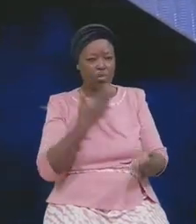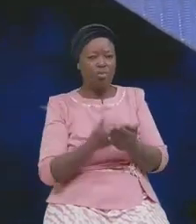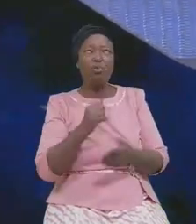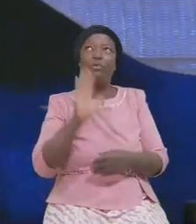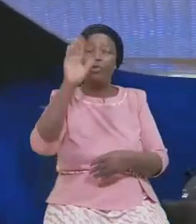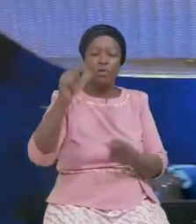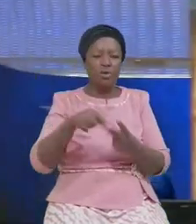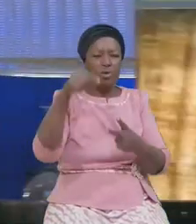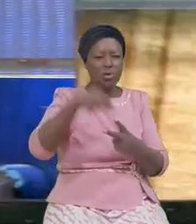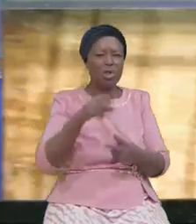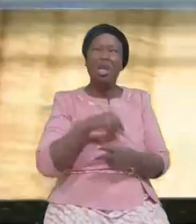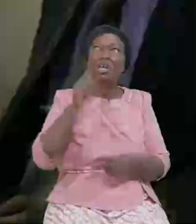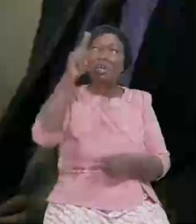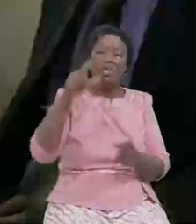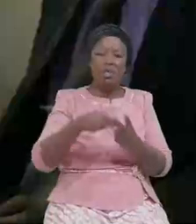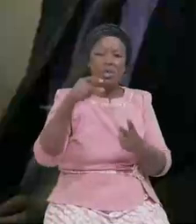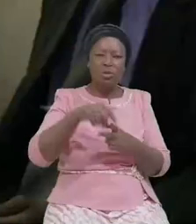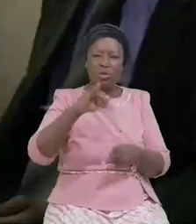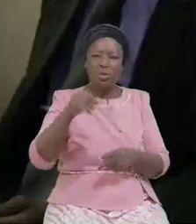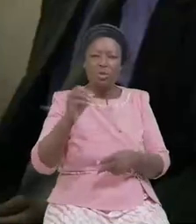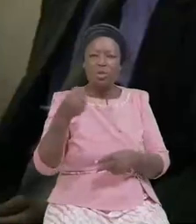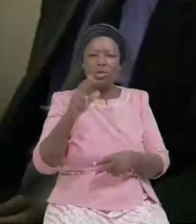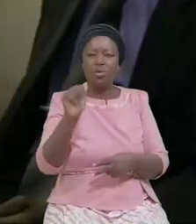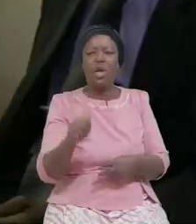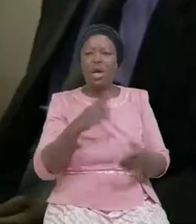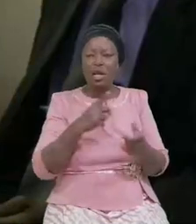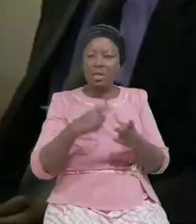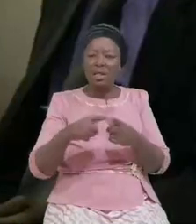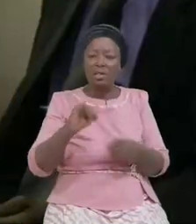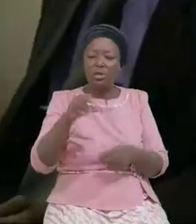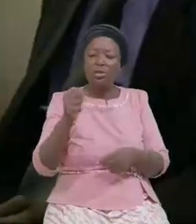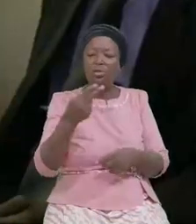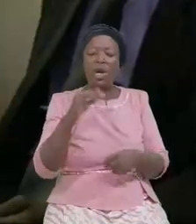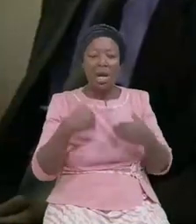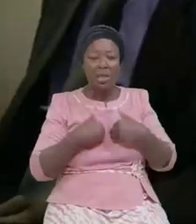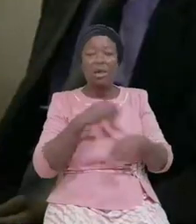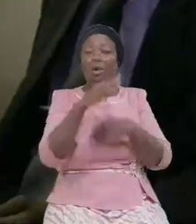de Dieu pour son élu, pour ses élus. Il a choisi Josué, et Josué avait toute la